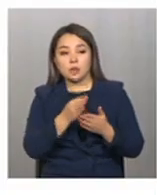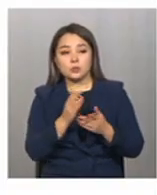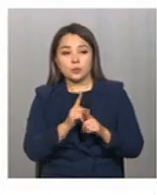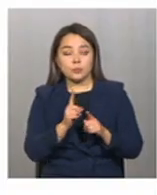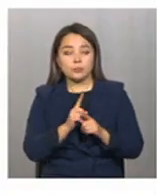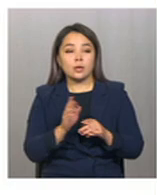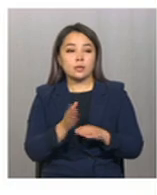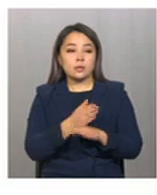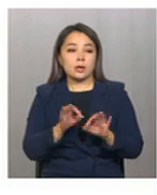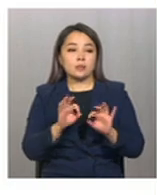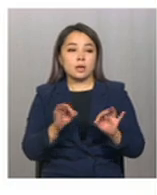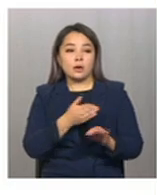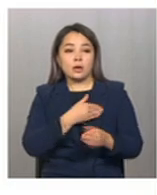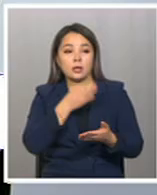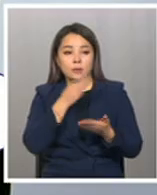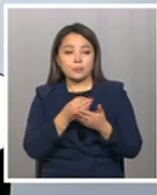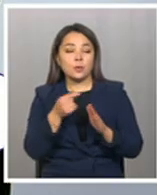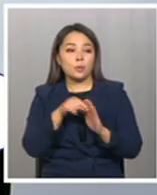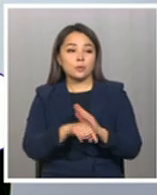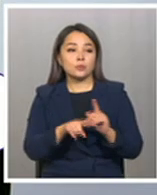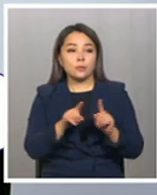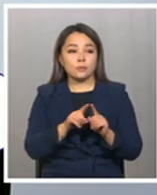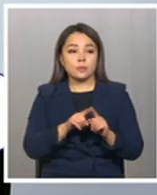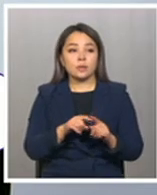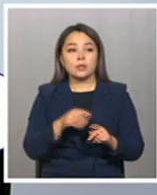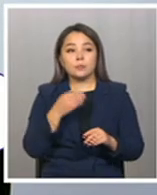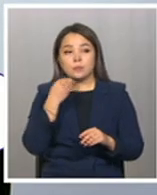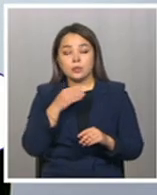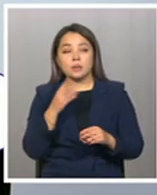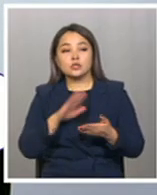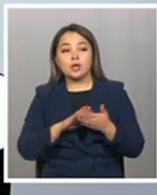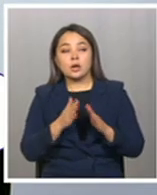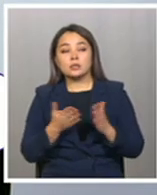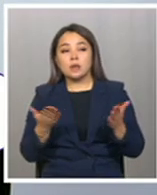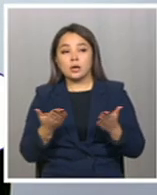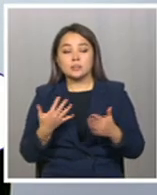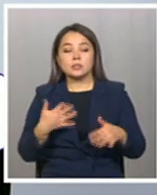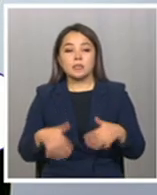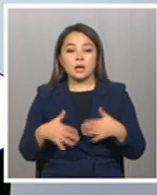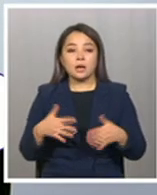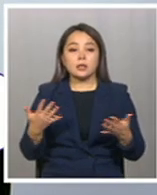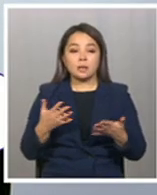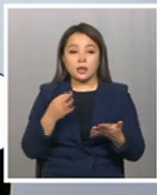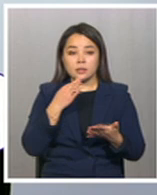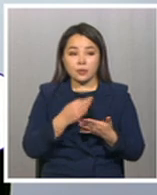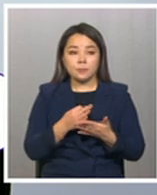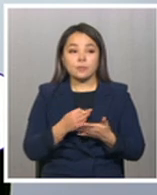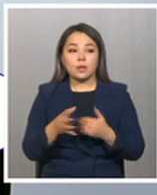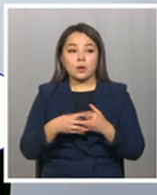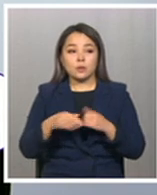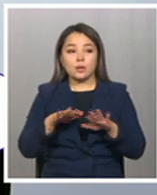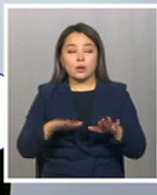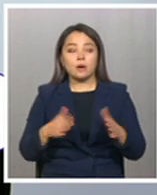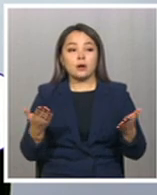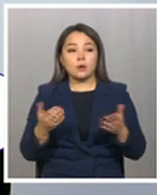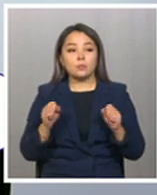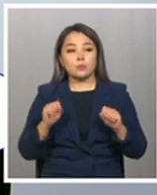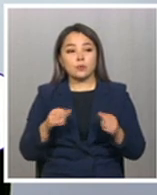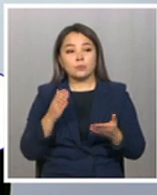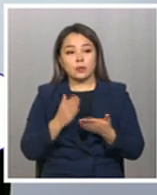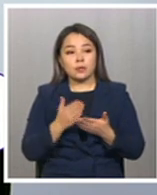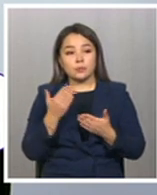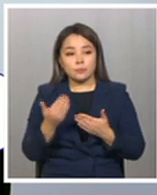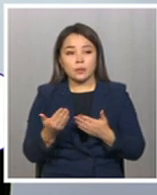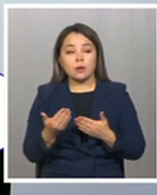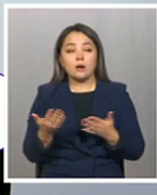талдау жасап көрейік. Яғни оның ішінде мықты жақтары қандай, әлсіз жақтары қандай ол аймақтың қандай мүмкіндіктері бар